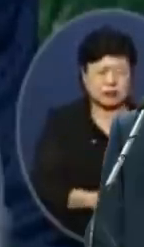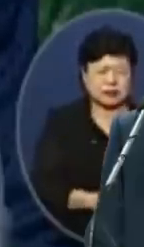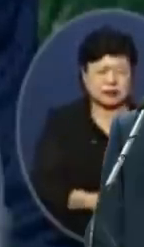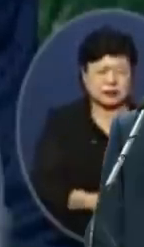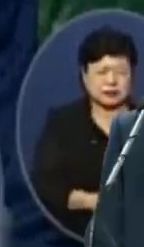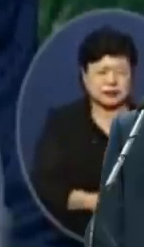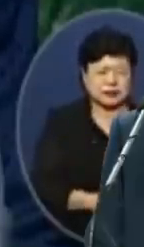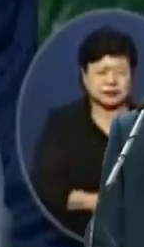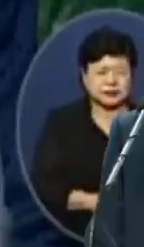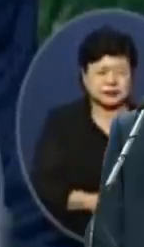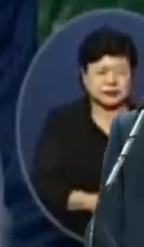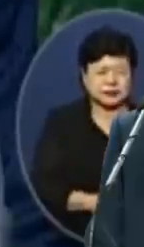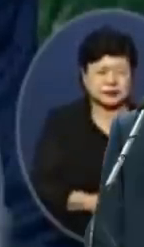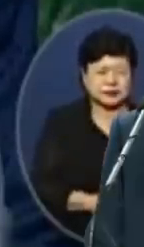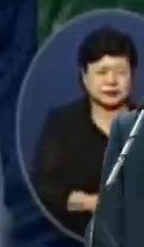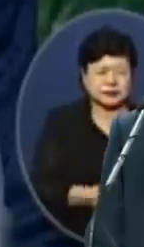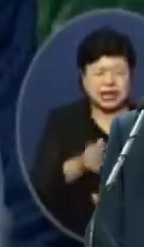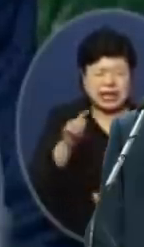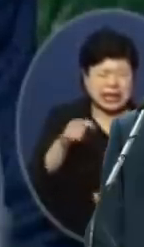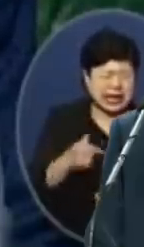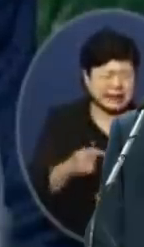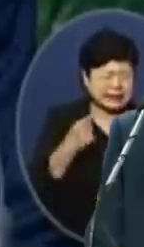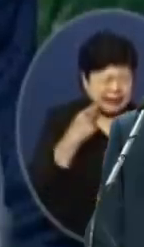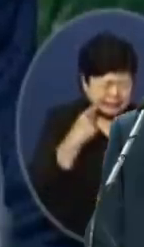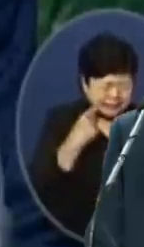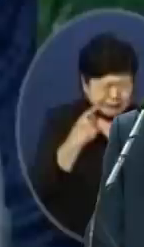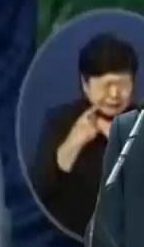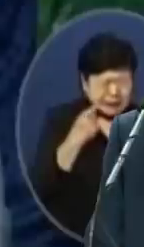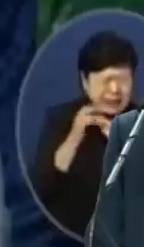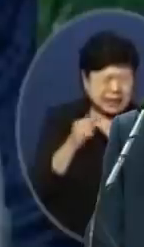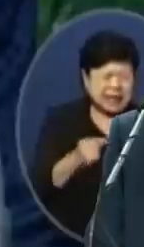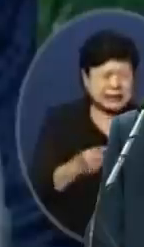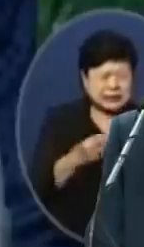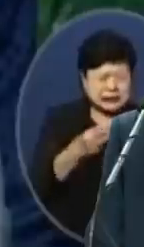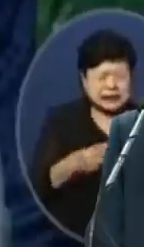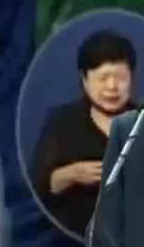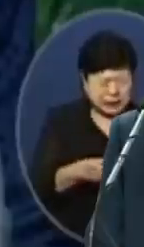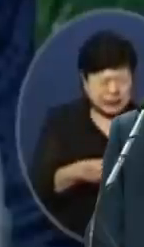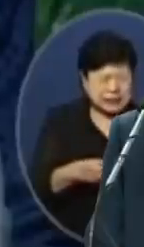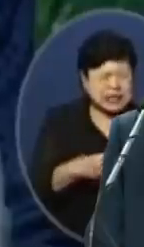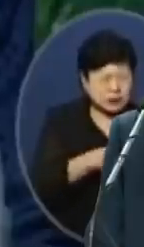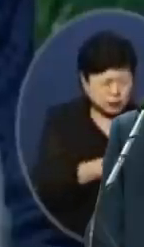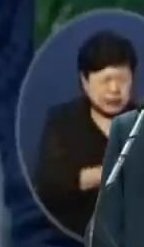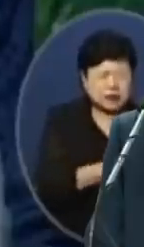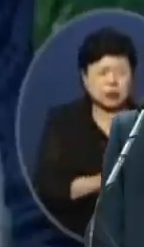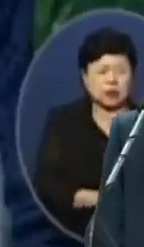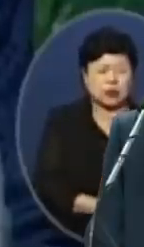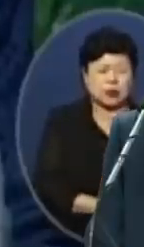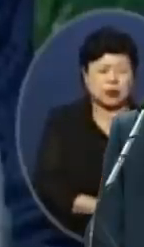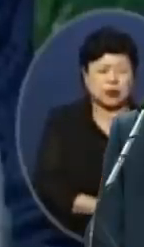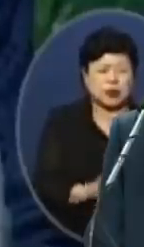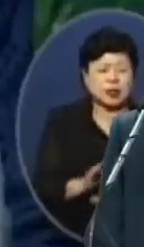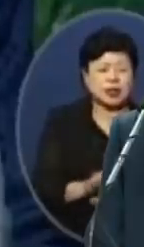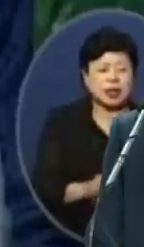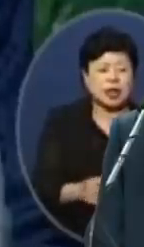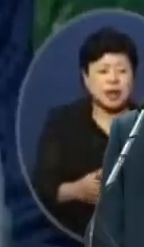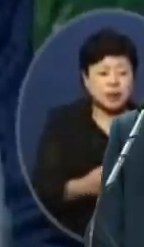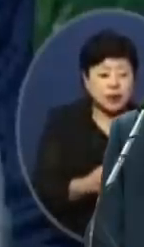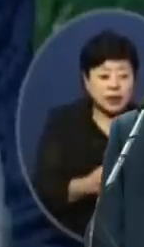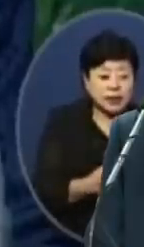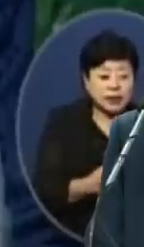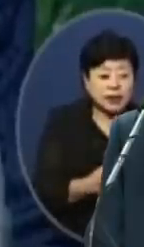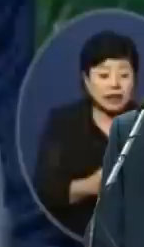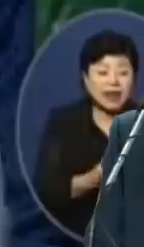다음에 간암이 걸려서 간을 3분지 2를 잘라내고 그 다음에는 병원에 가니까 의사가